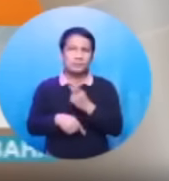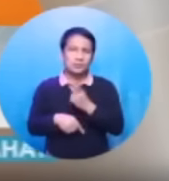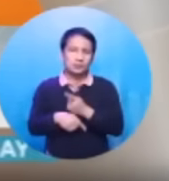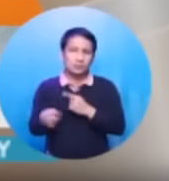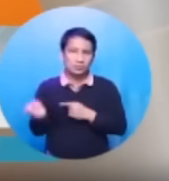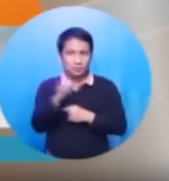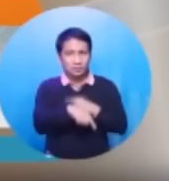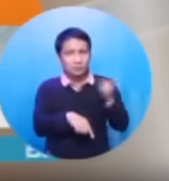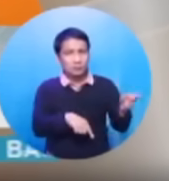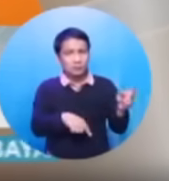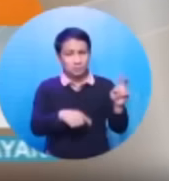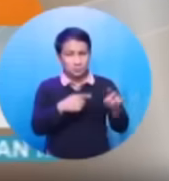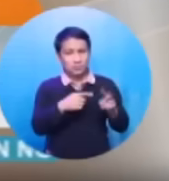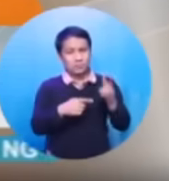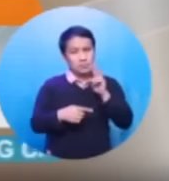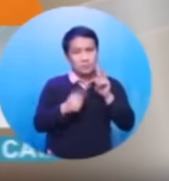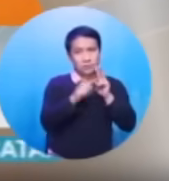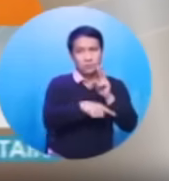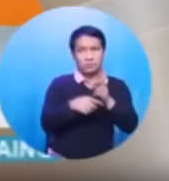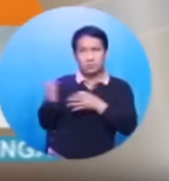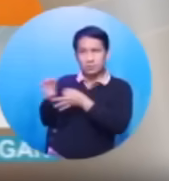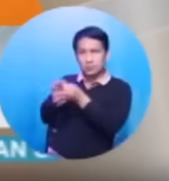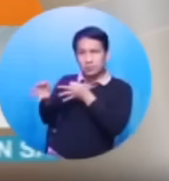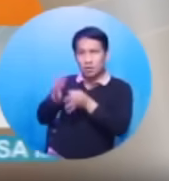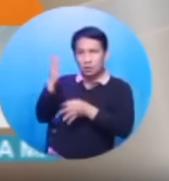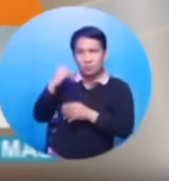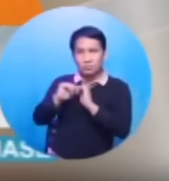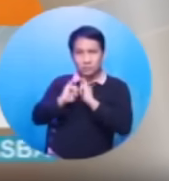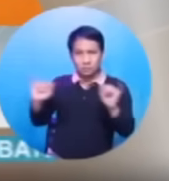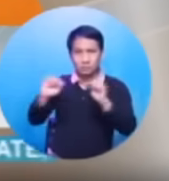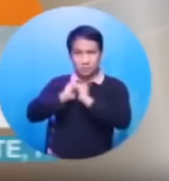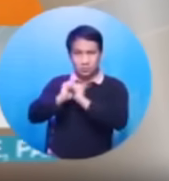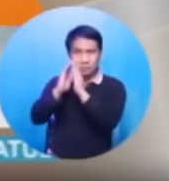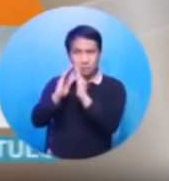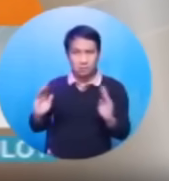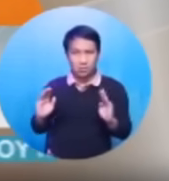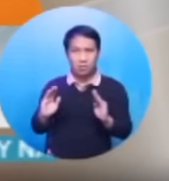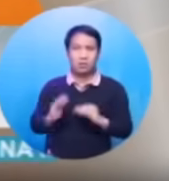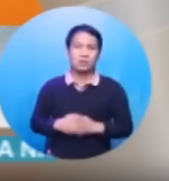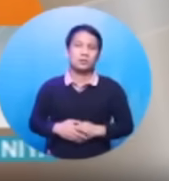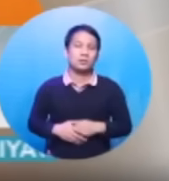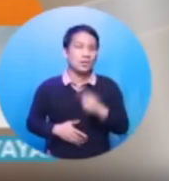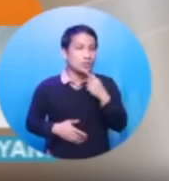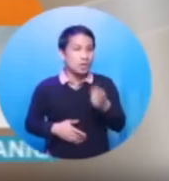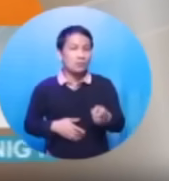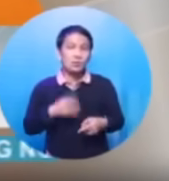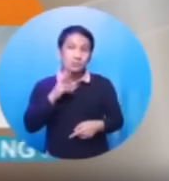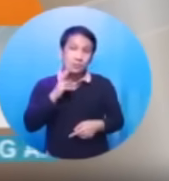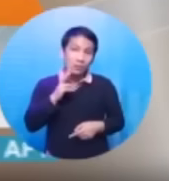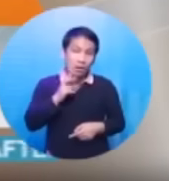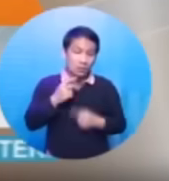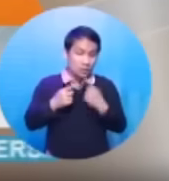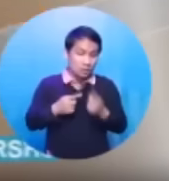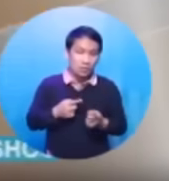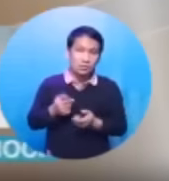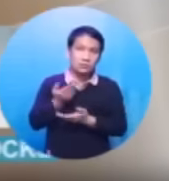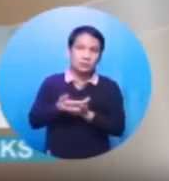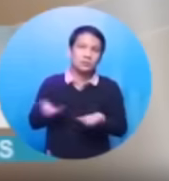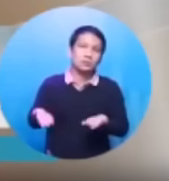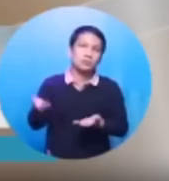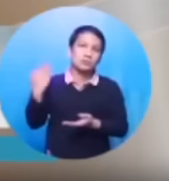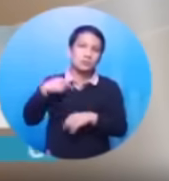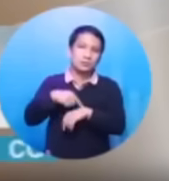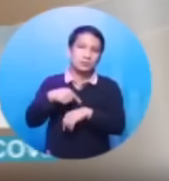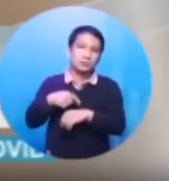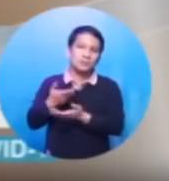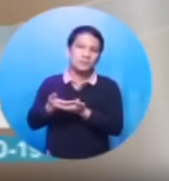naman, Veronica, na kailangan mo magpaliwanag sa kanya kasi magkasama pa pala kayo sa bahay. Oo nga po, pero yung time po na yon, yung gamit ko po, dinala niya na po doon